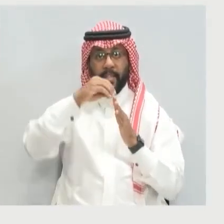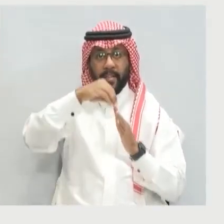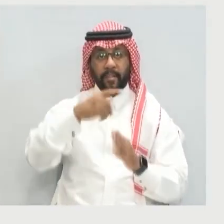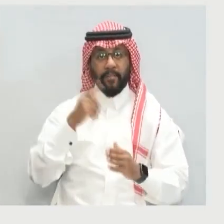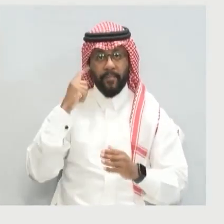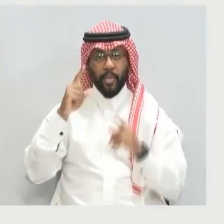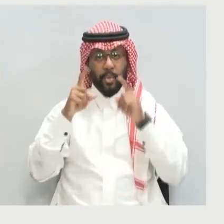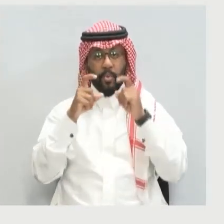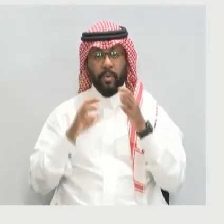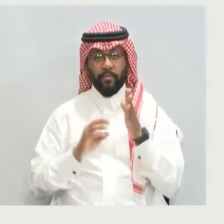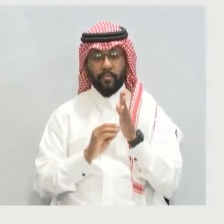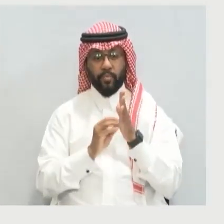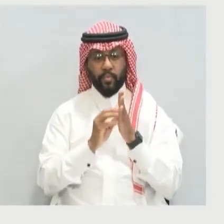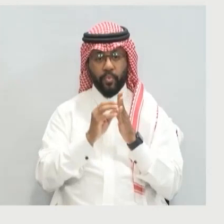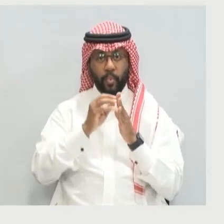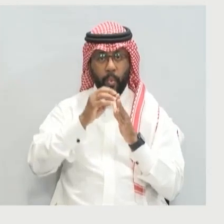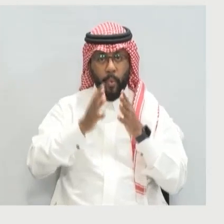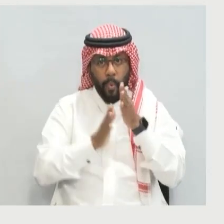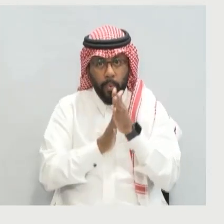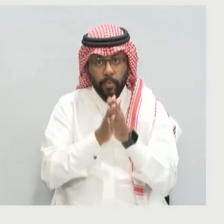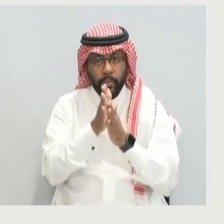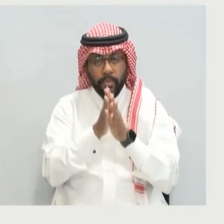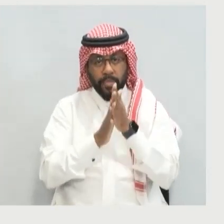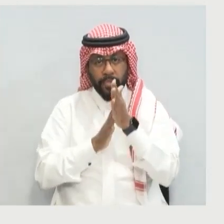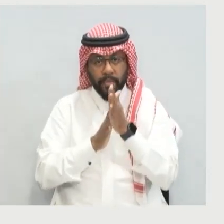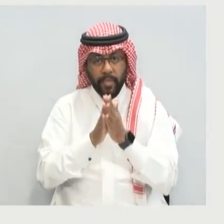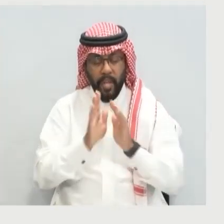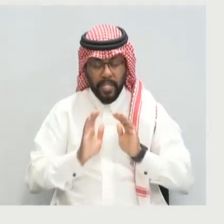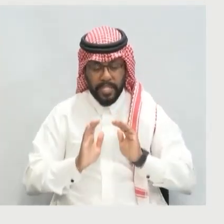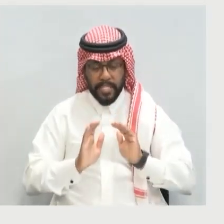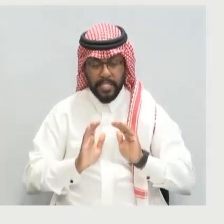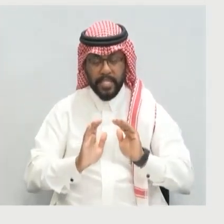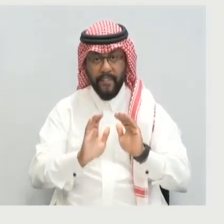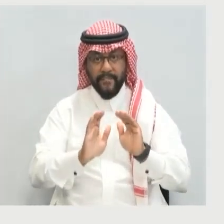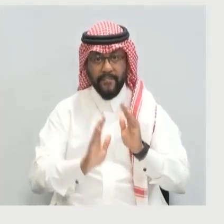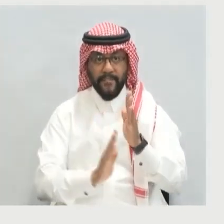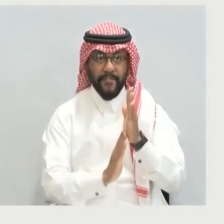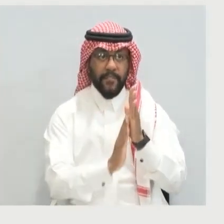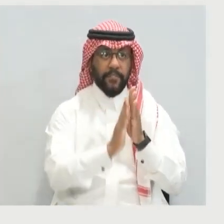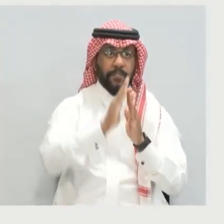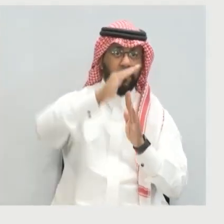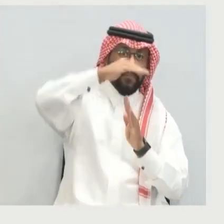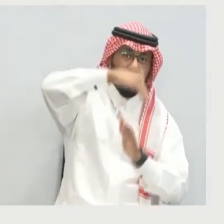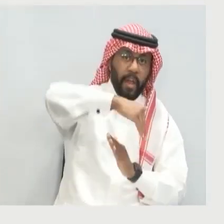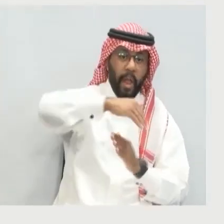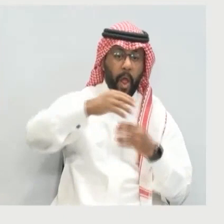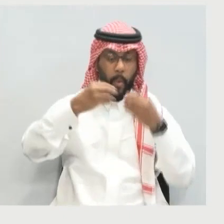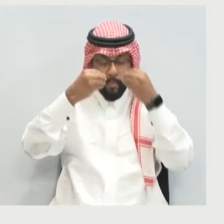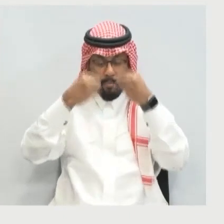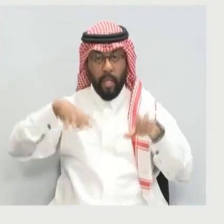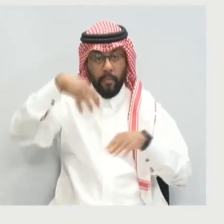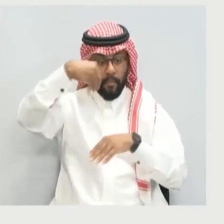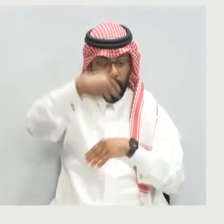معي هذه الصوره ايهما يحتاج طاقه اكبر دفع الجسم الى اعلى ام تركه